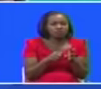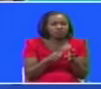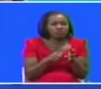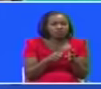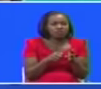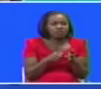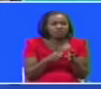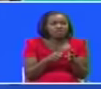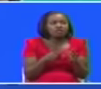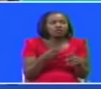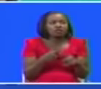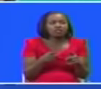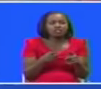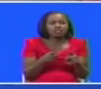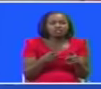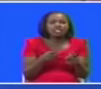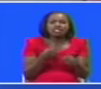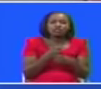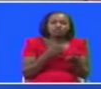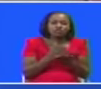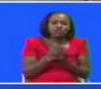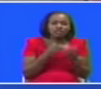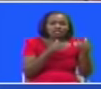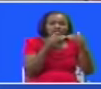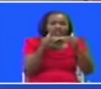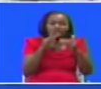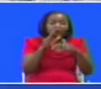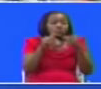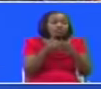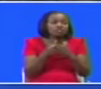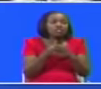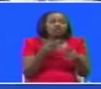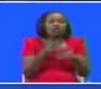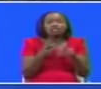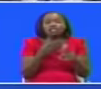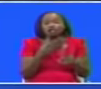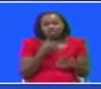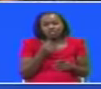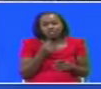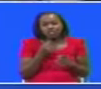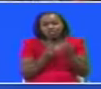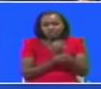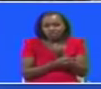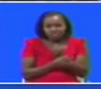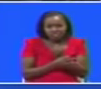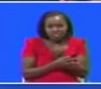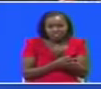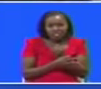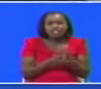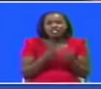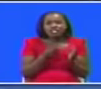kitu kinakufikisha kile kiwango unataka kufikia. Lakini kile ningesema, ningeomba ya kuwa madaktari lazima